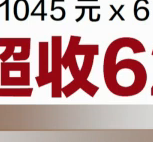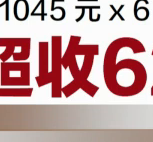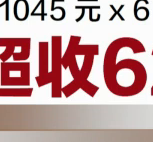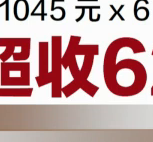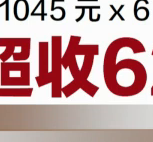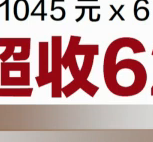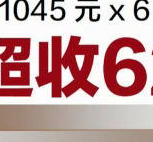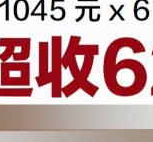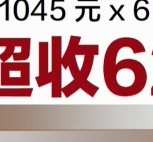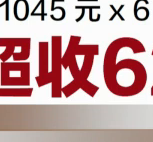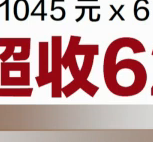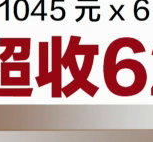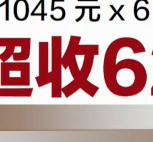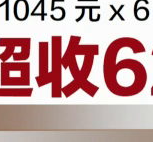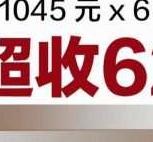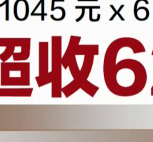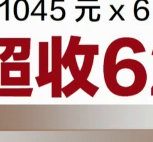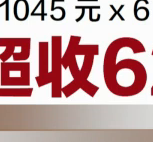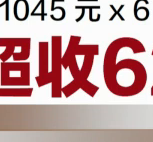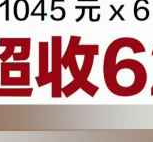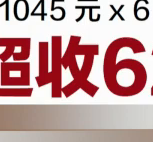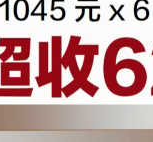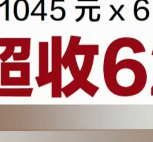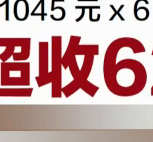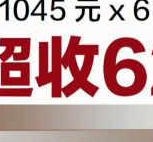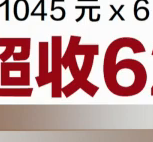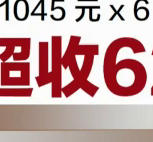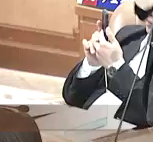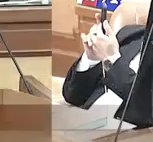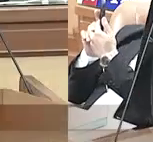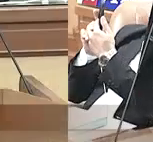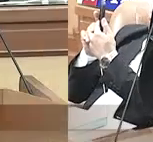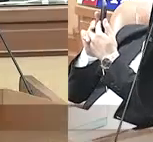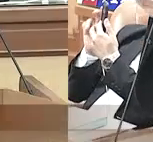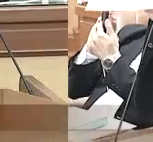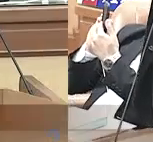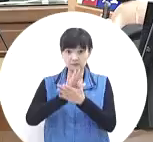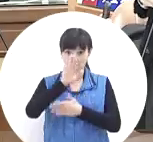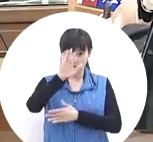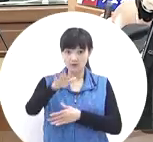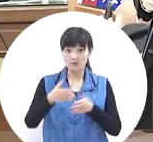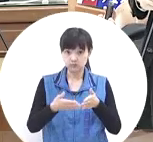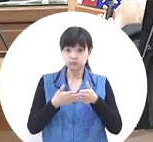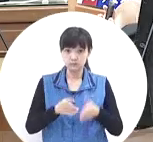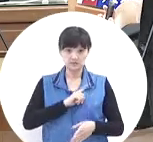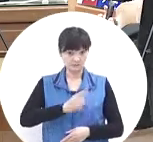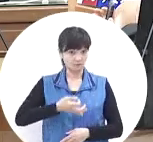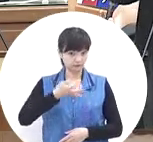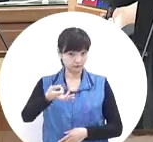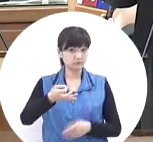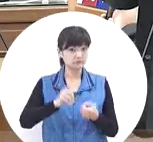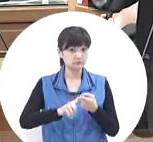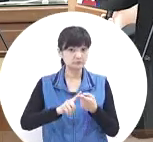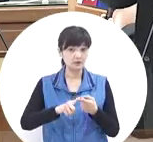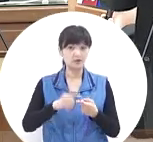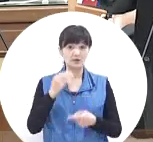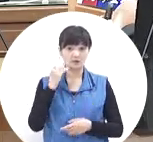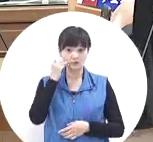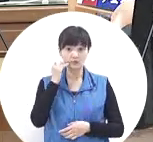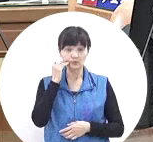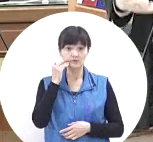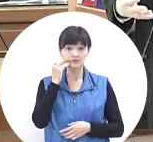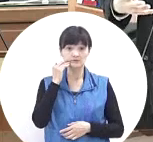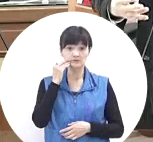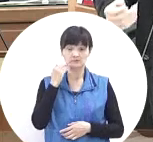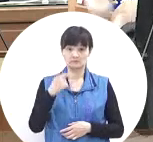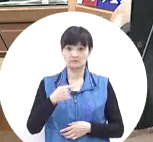个下水道是接了污水管之后，我们要必须使用者付费。我如果没有被征，如